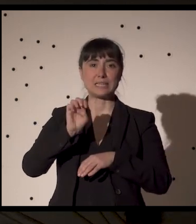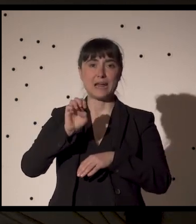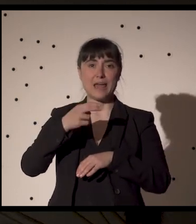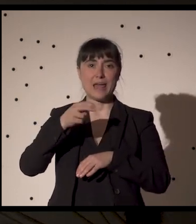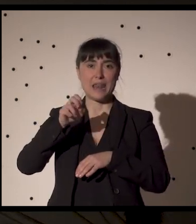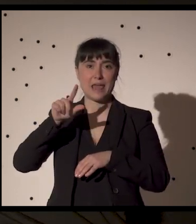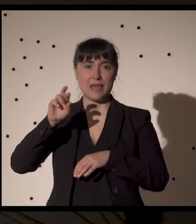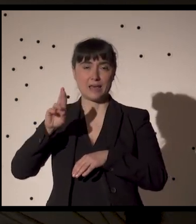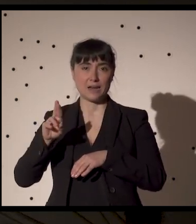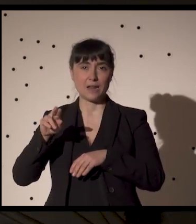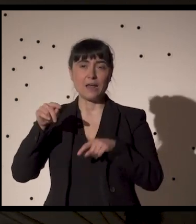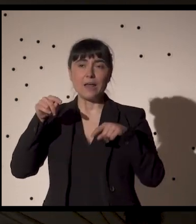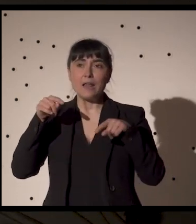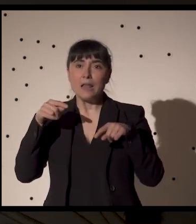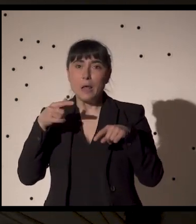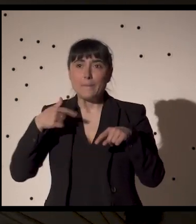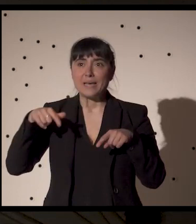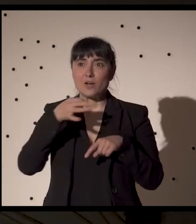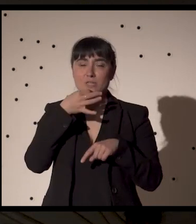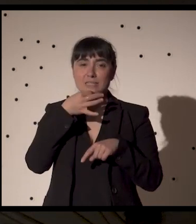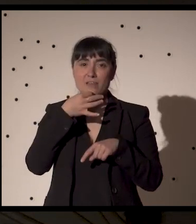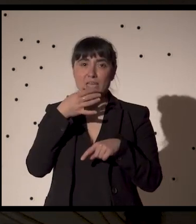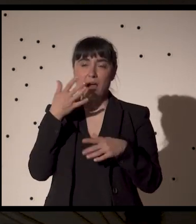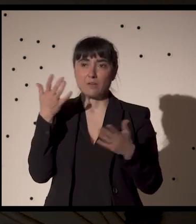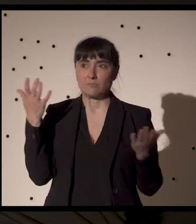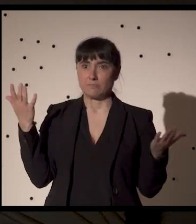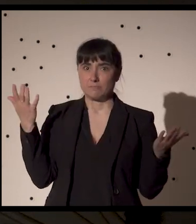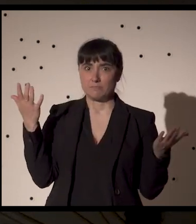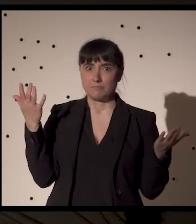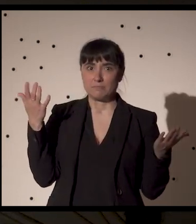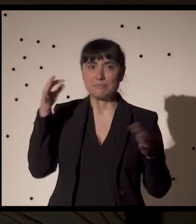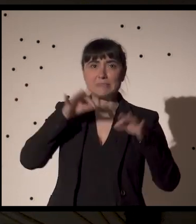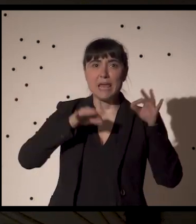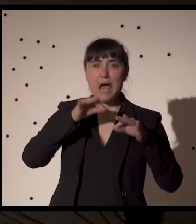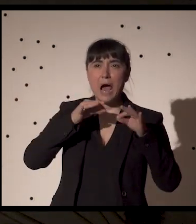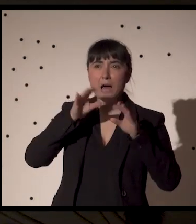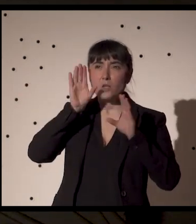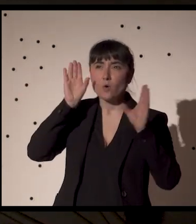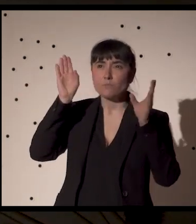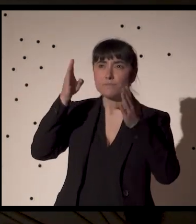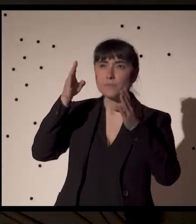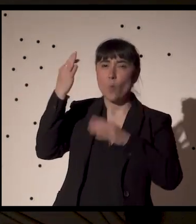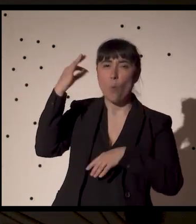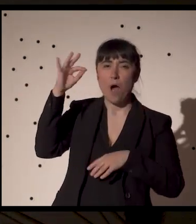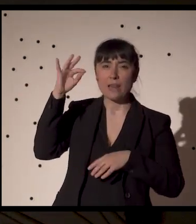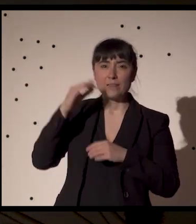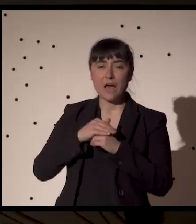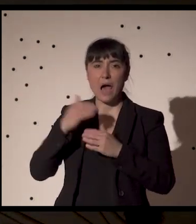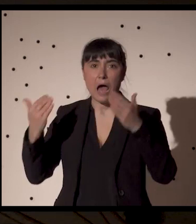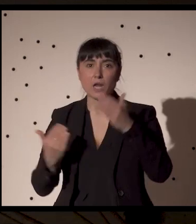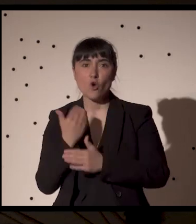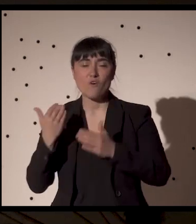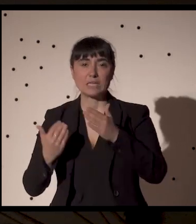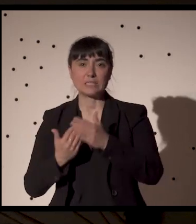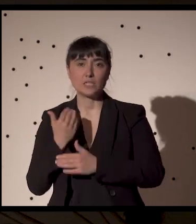pregiudizi un teatro che guarda alla qualità all'innovazione alla funzione appunto di soggetto attivatore